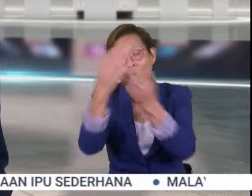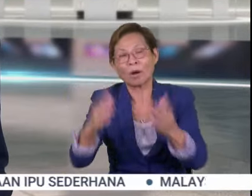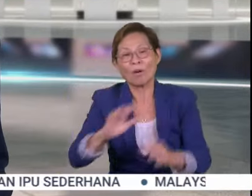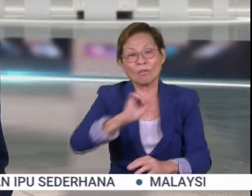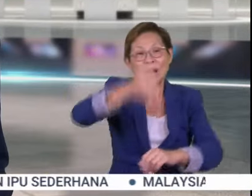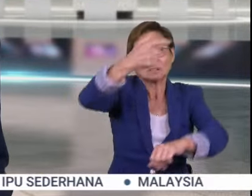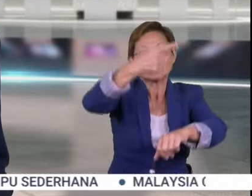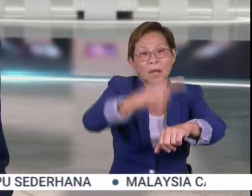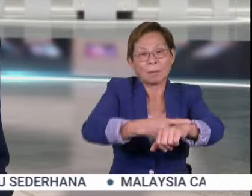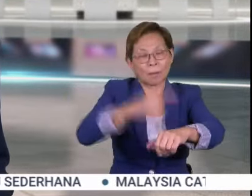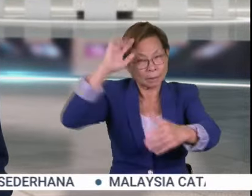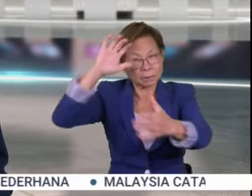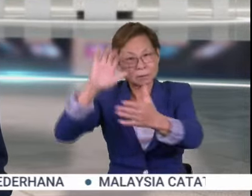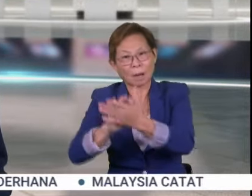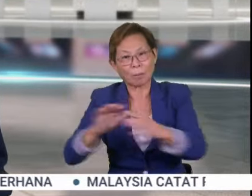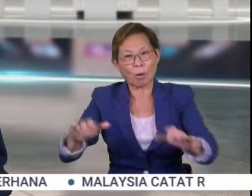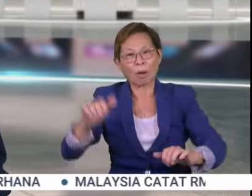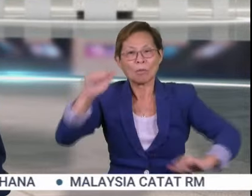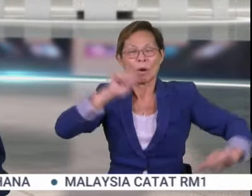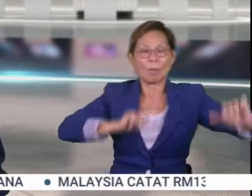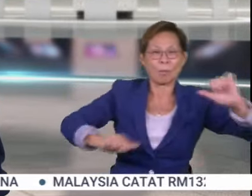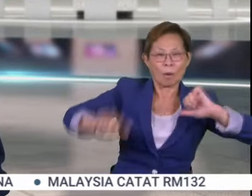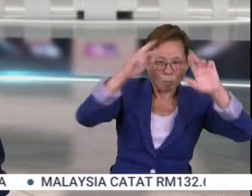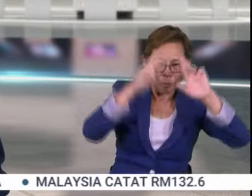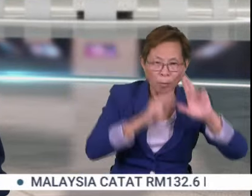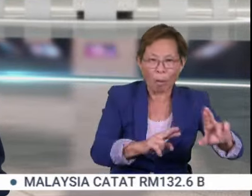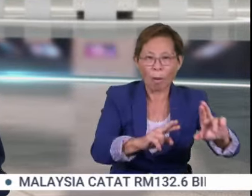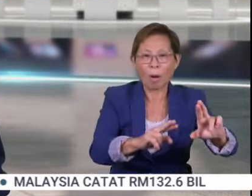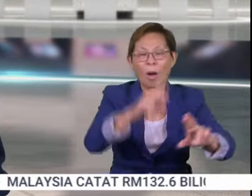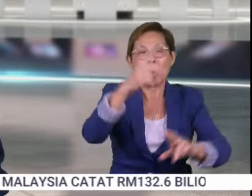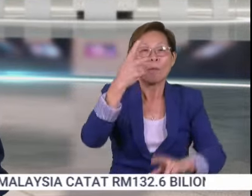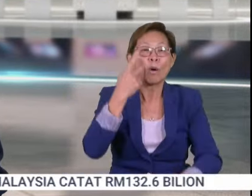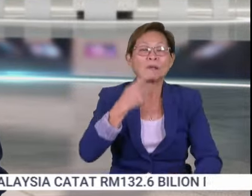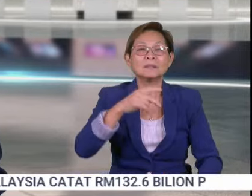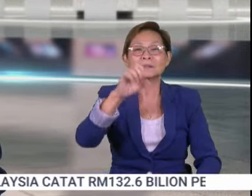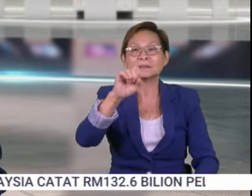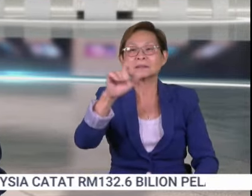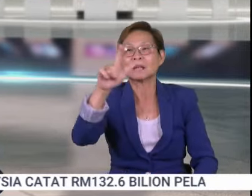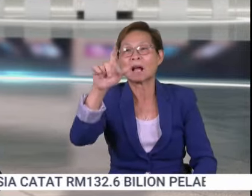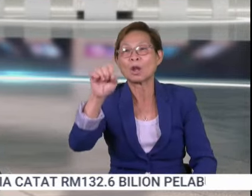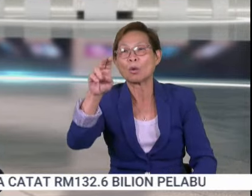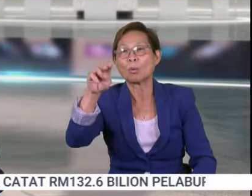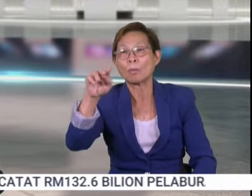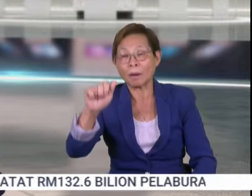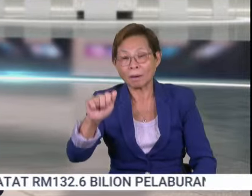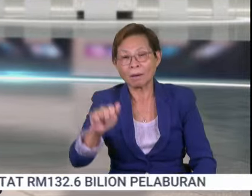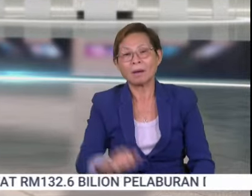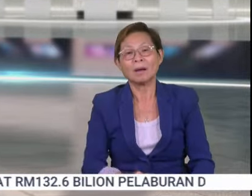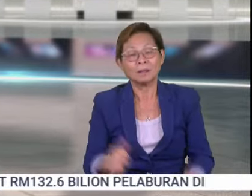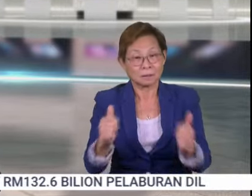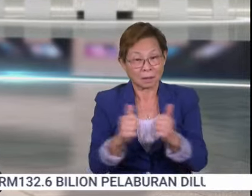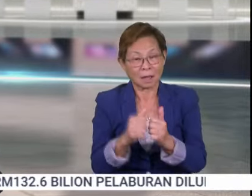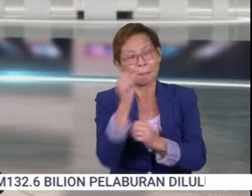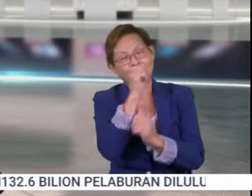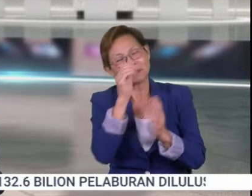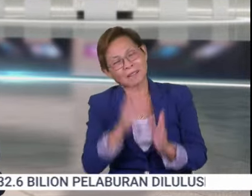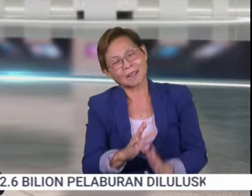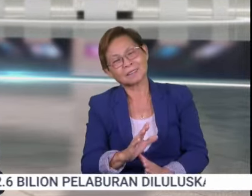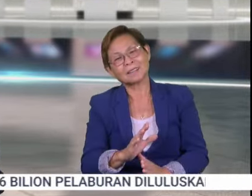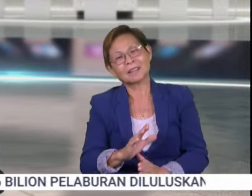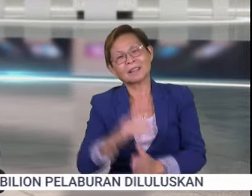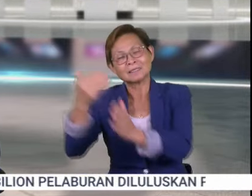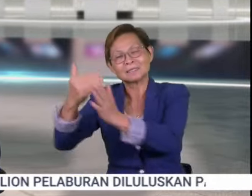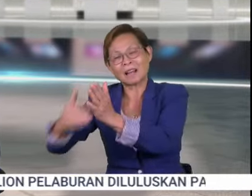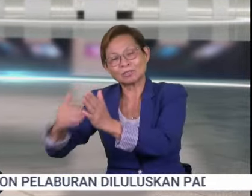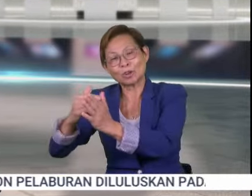Julung kali diberi kepercayaan membuat persembahan tribute buat Allahyarhamah Puan Sri Saloma dan Mimi Loma. Penyanyi yang juga anak